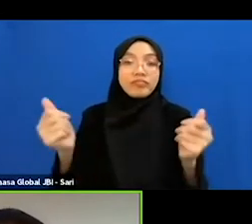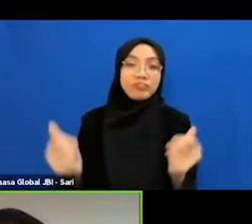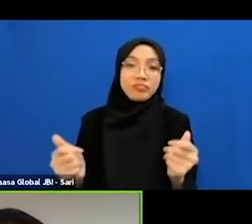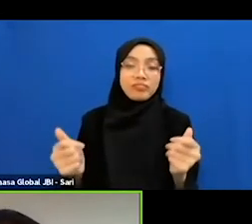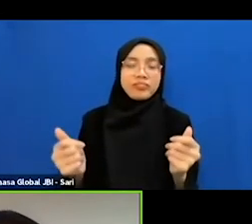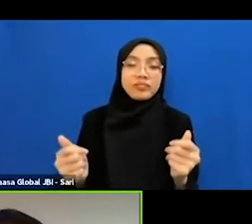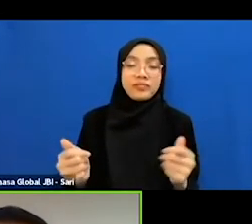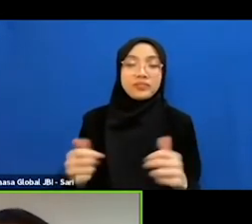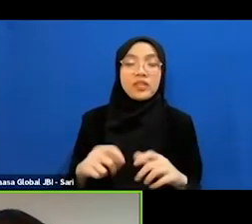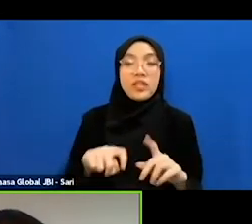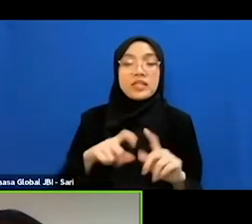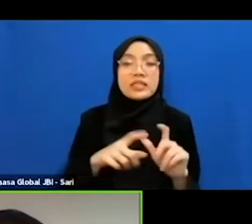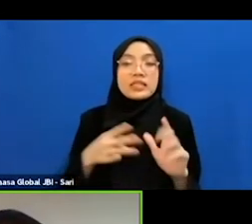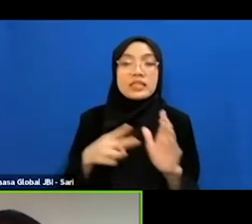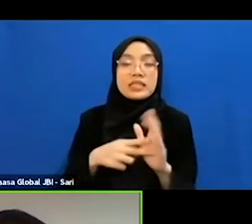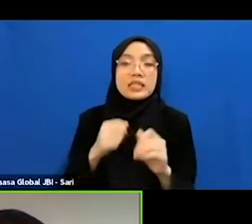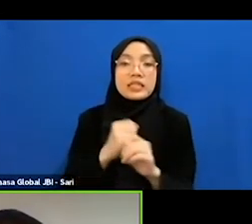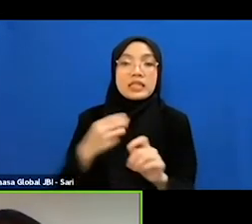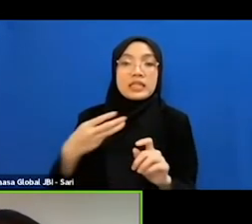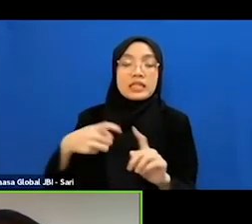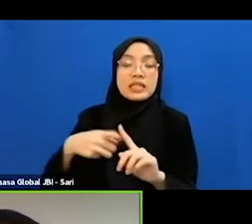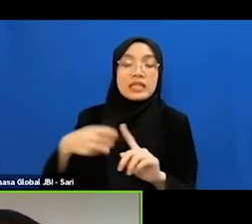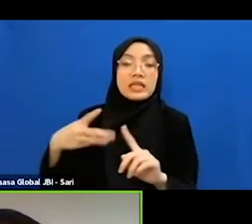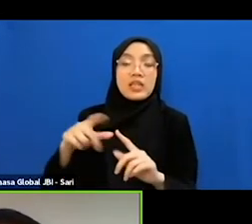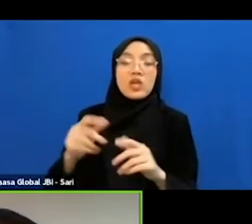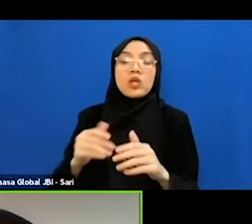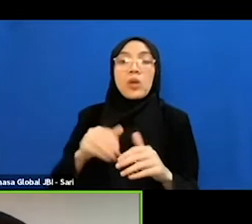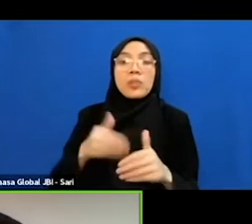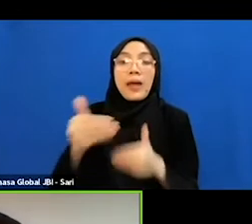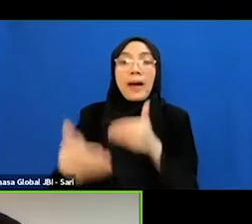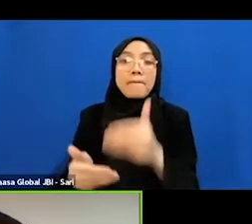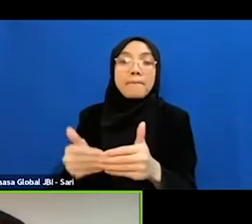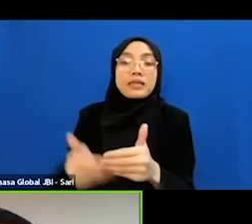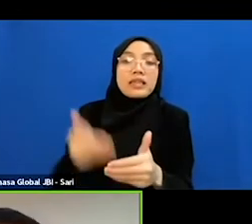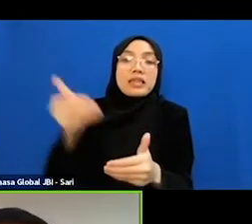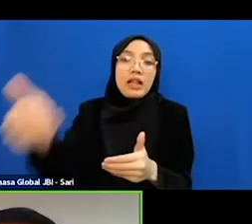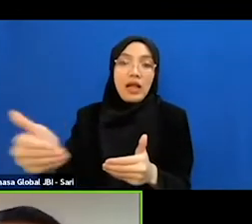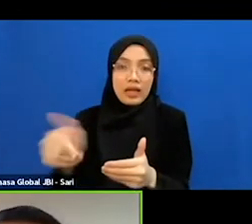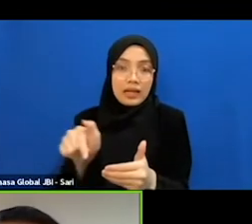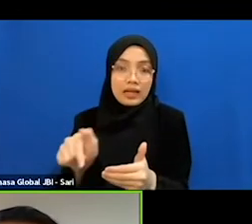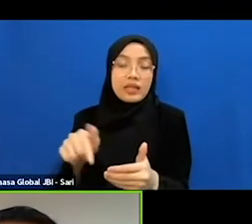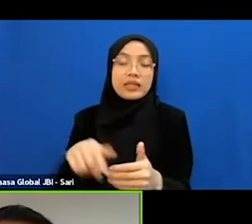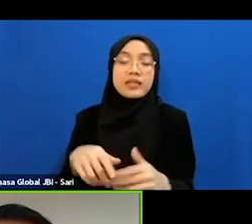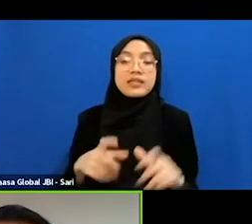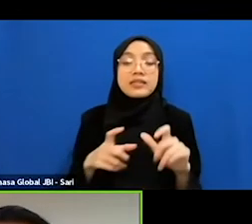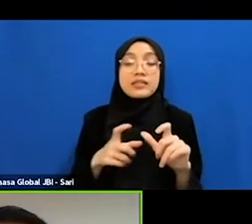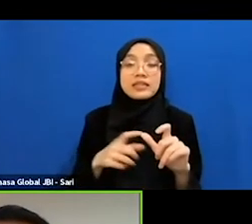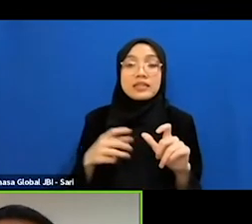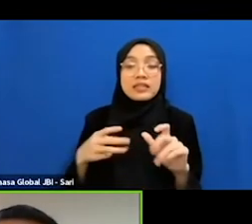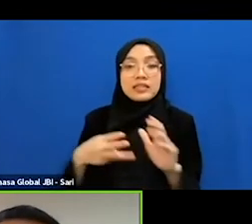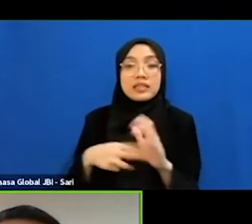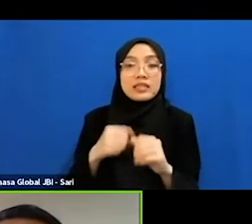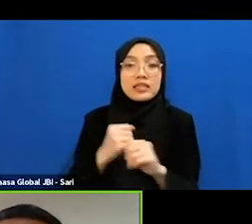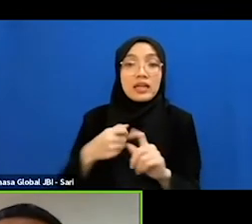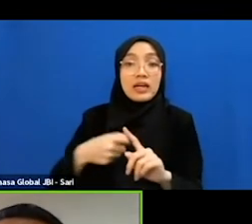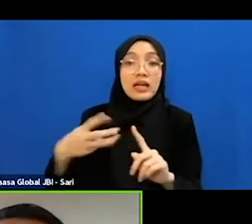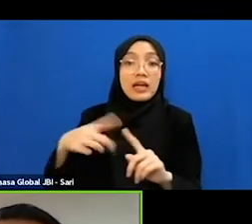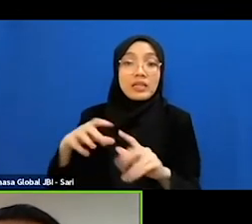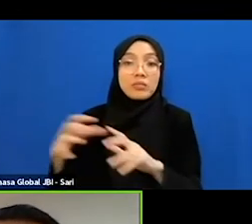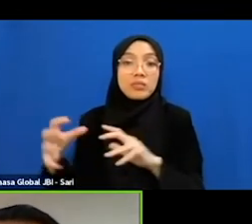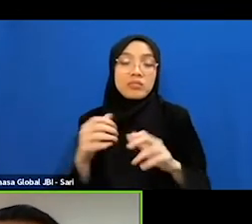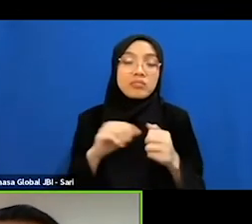ini posko-posko jadi sengketa konsumen itu ada dua melalui